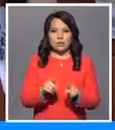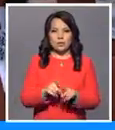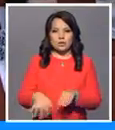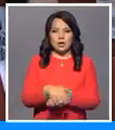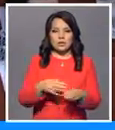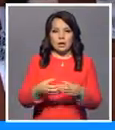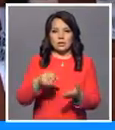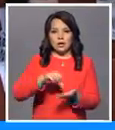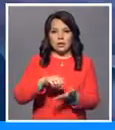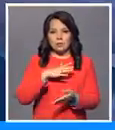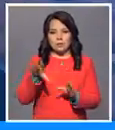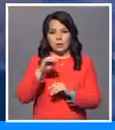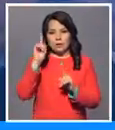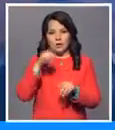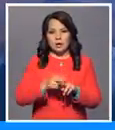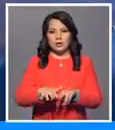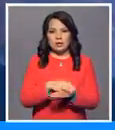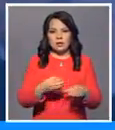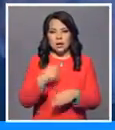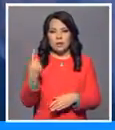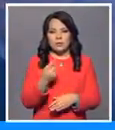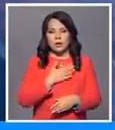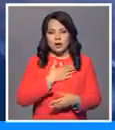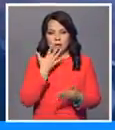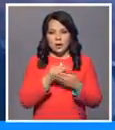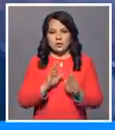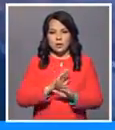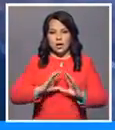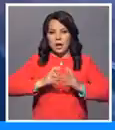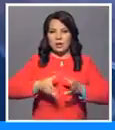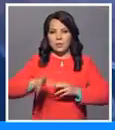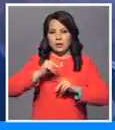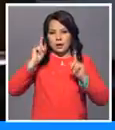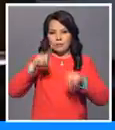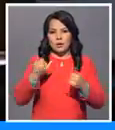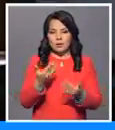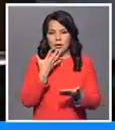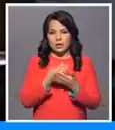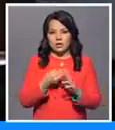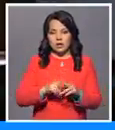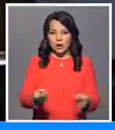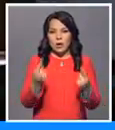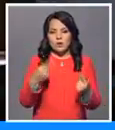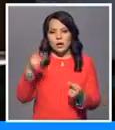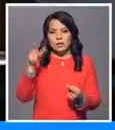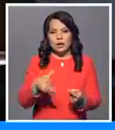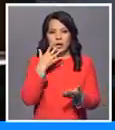елдің азаматтық зердесімен тани алдық. Бірақ бір біз ғана емес, әлем мойындап отыр. Сондықтан ұлы